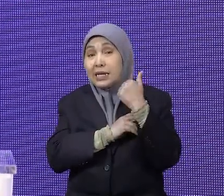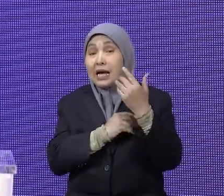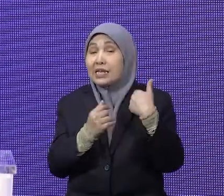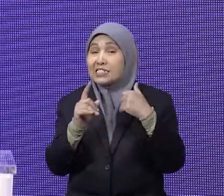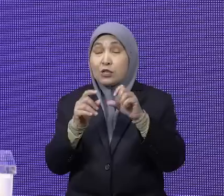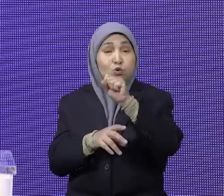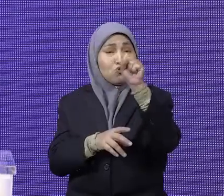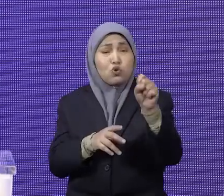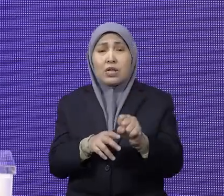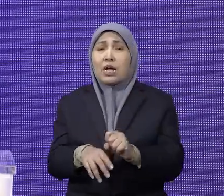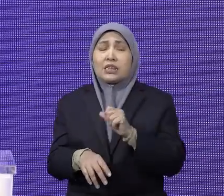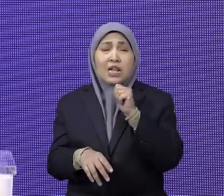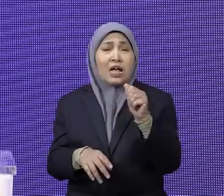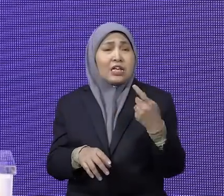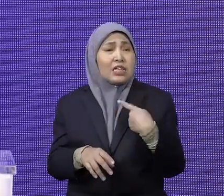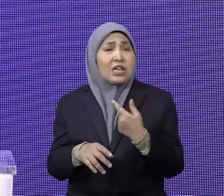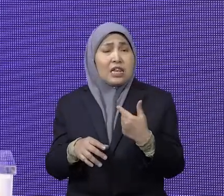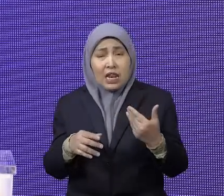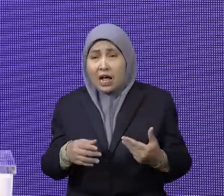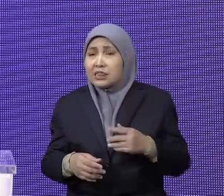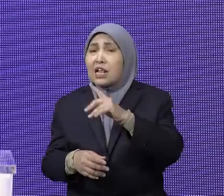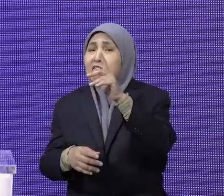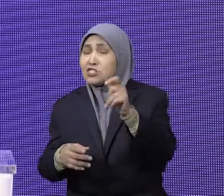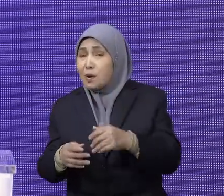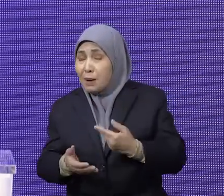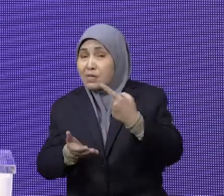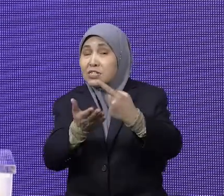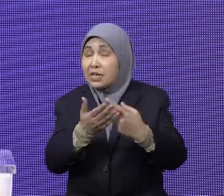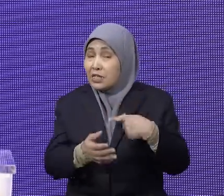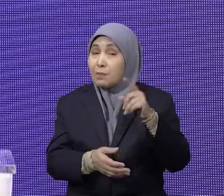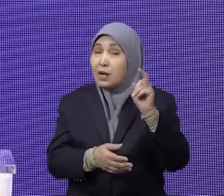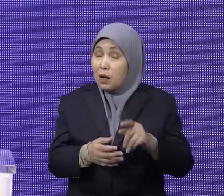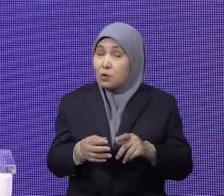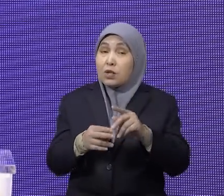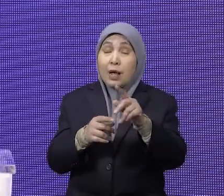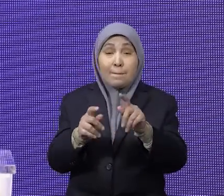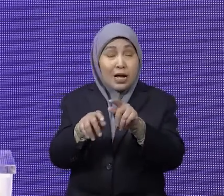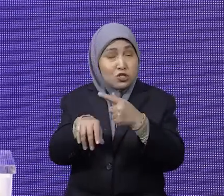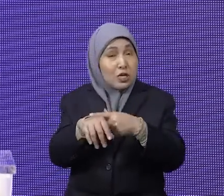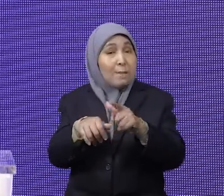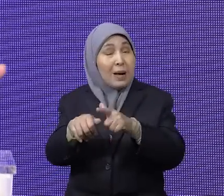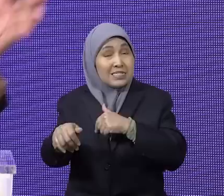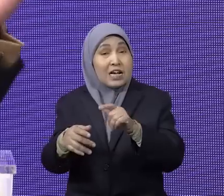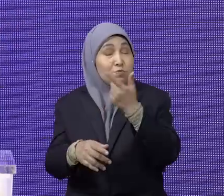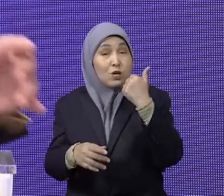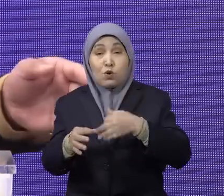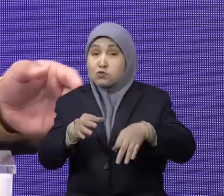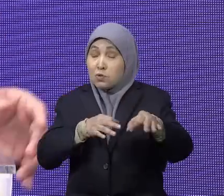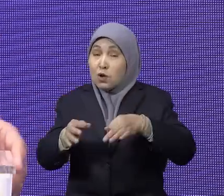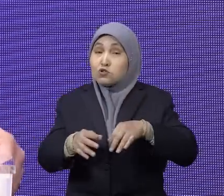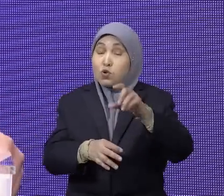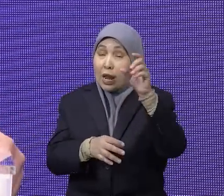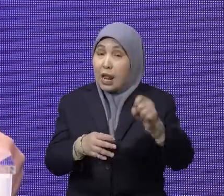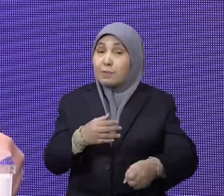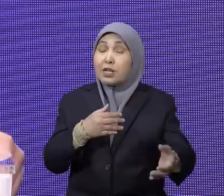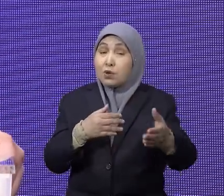tadi, ada satu soalan yang tak sempat kita lanjutkan perbincangannya sedangkan kita memerlukan ruangan yang lebih panjang, sebab ulasan